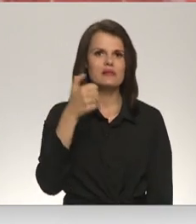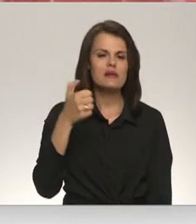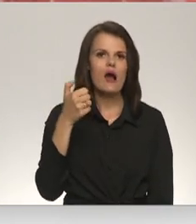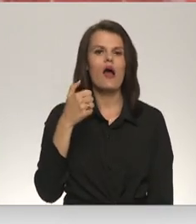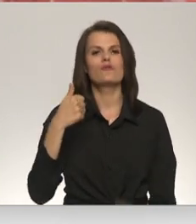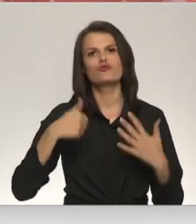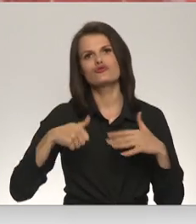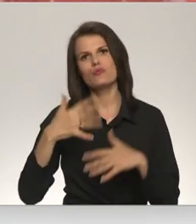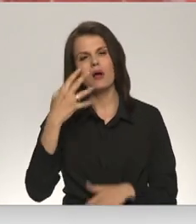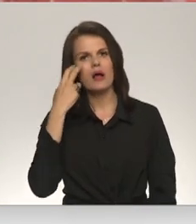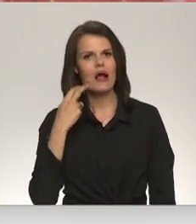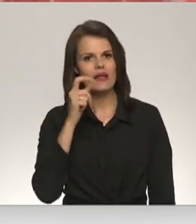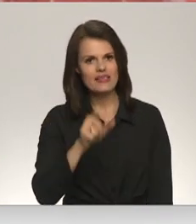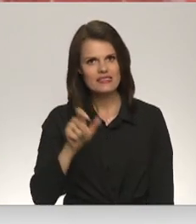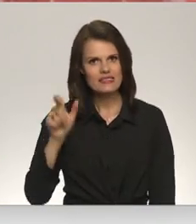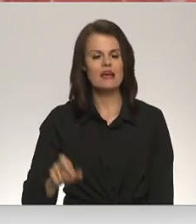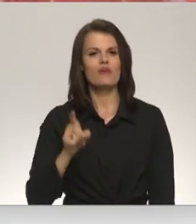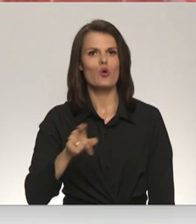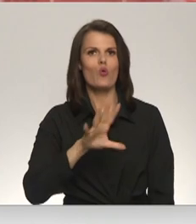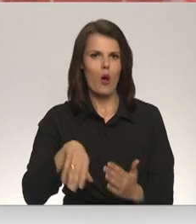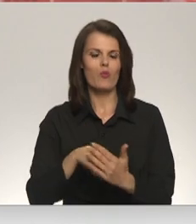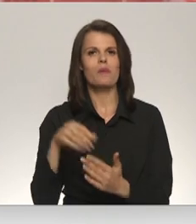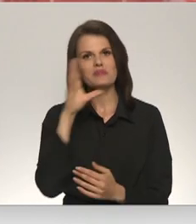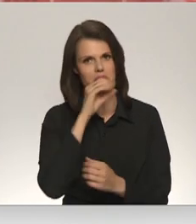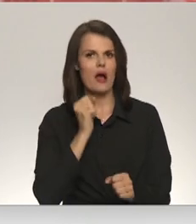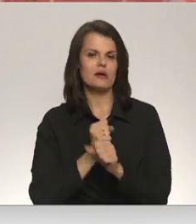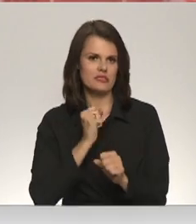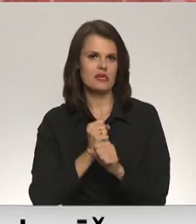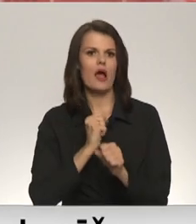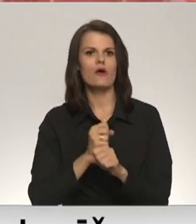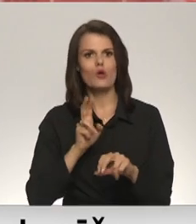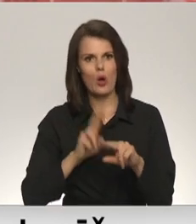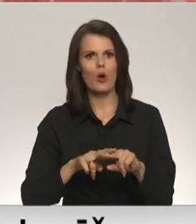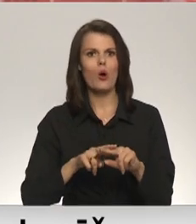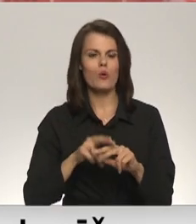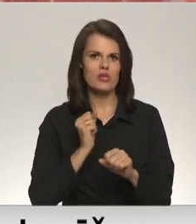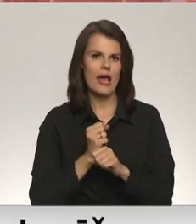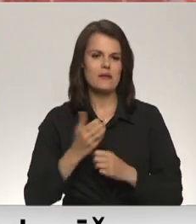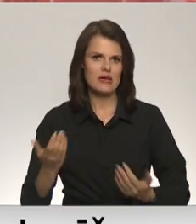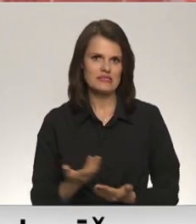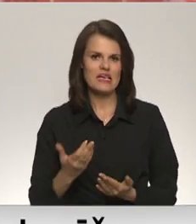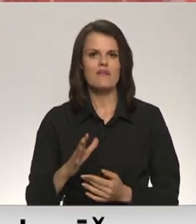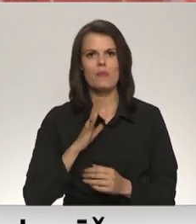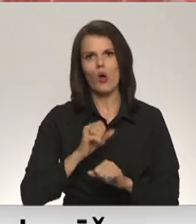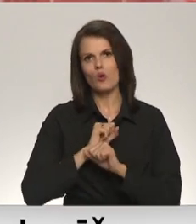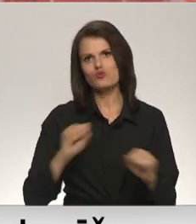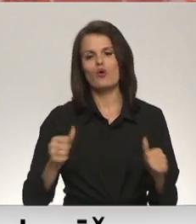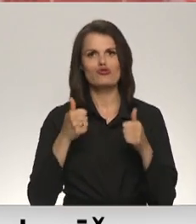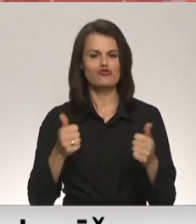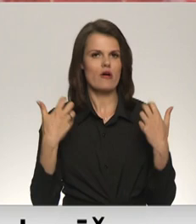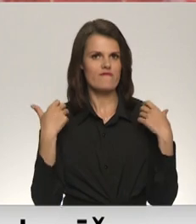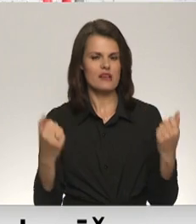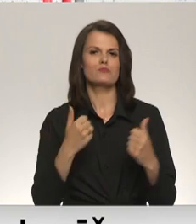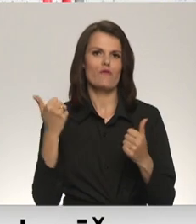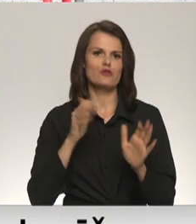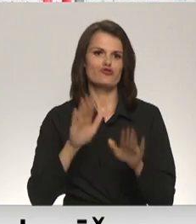teiksim, 65 gadīgs cilvēks, kuri joprojām spēja strādāt un acīm redzot, tā darba dzīve viņam ir bijusi tik droša un tik veselīga, ka viņš